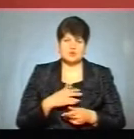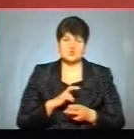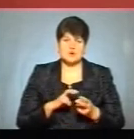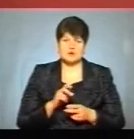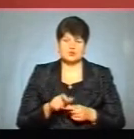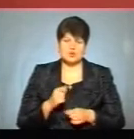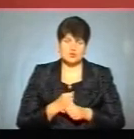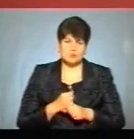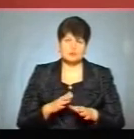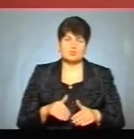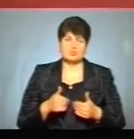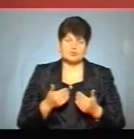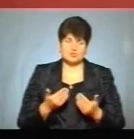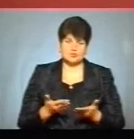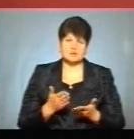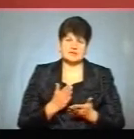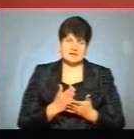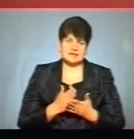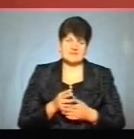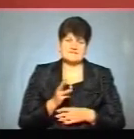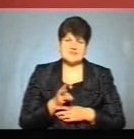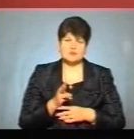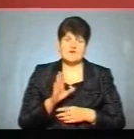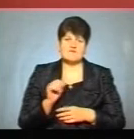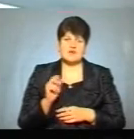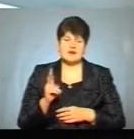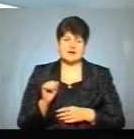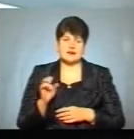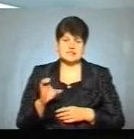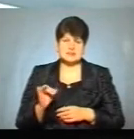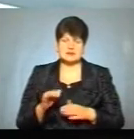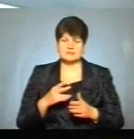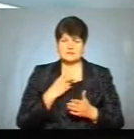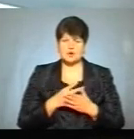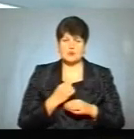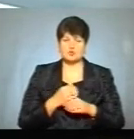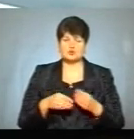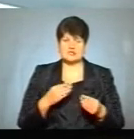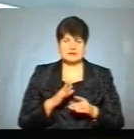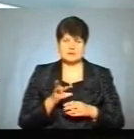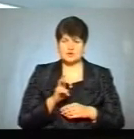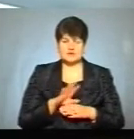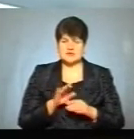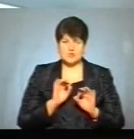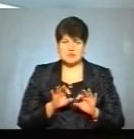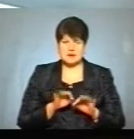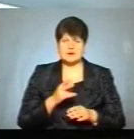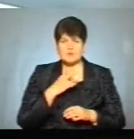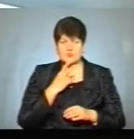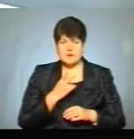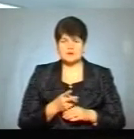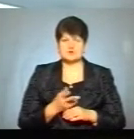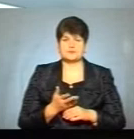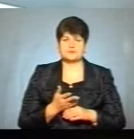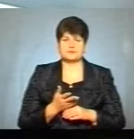ми пропонуємо і є такі відеовакансії, які презентує роботодавець. Тобто ти прийшов, не тільки розказала, ти побачив то робоче місце,